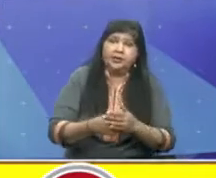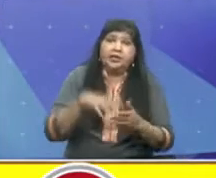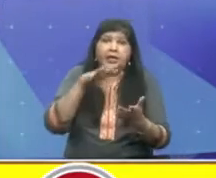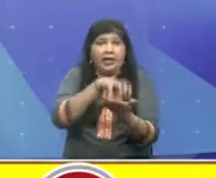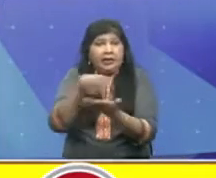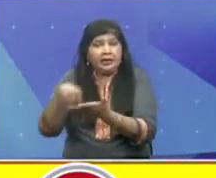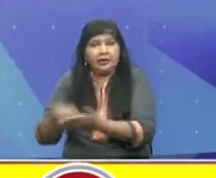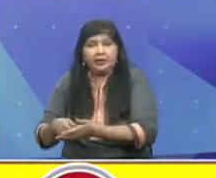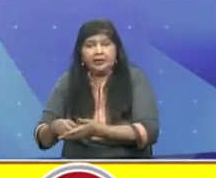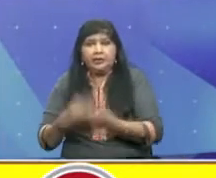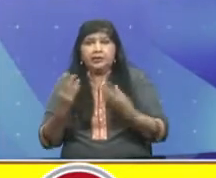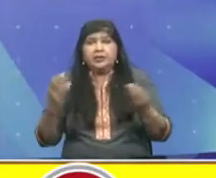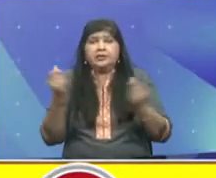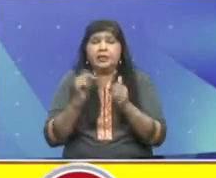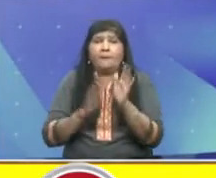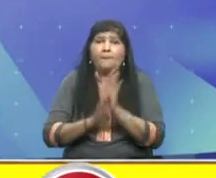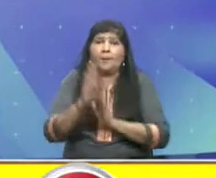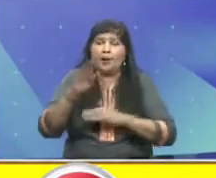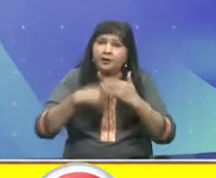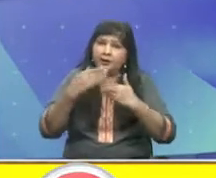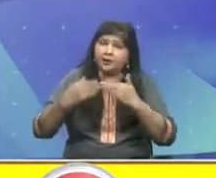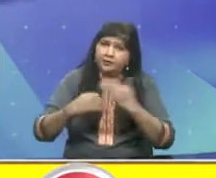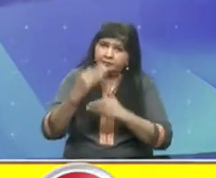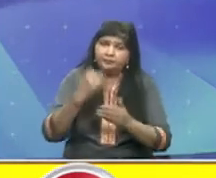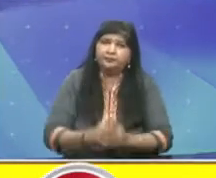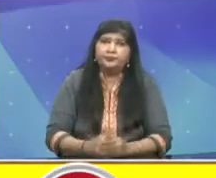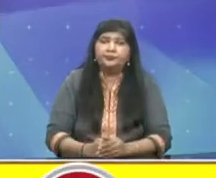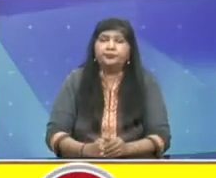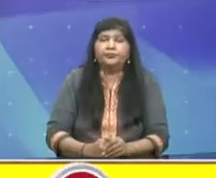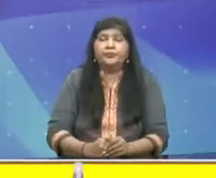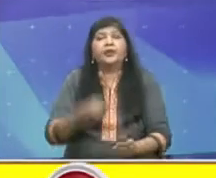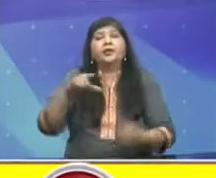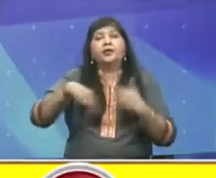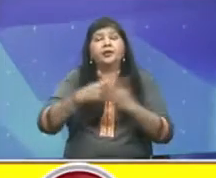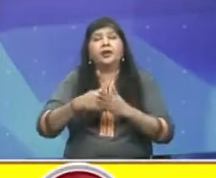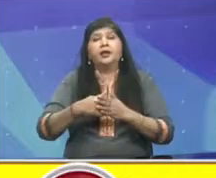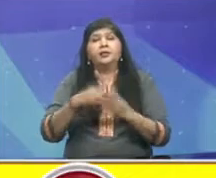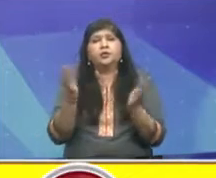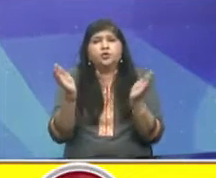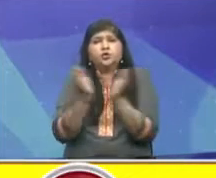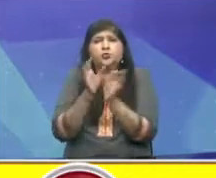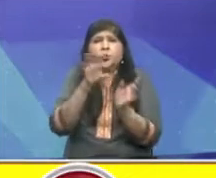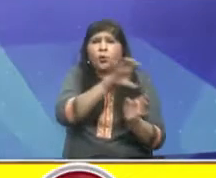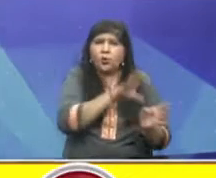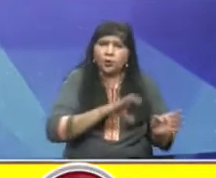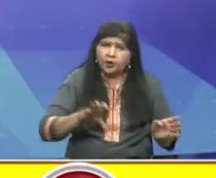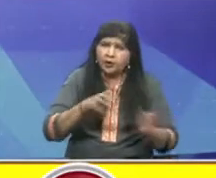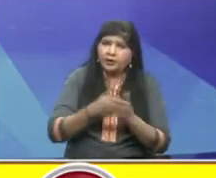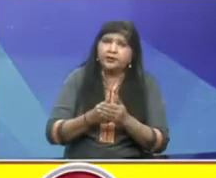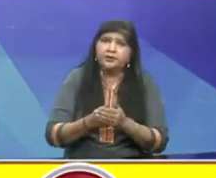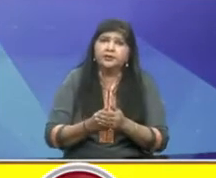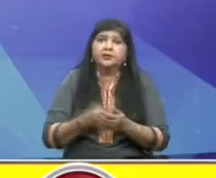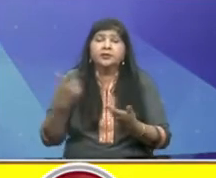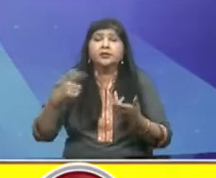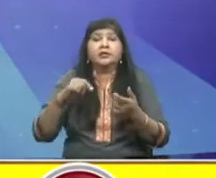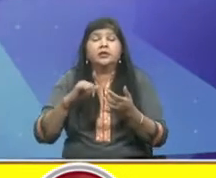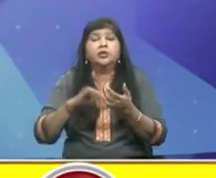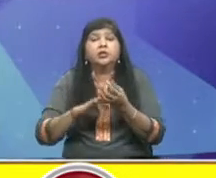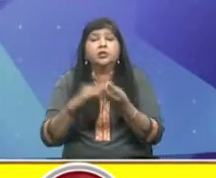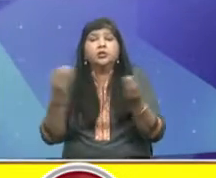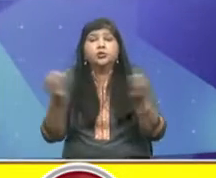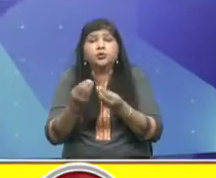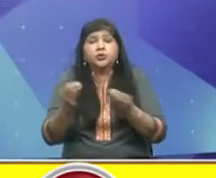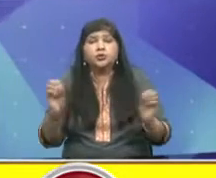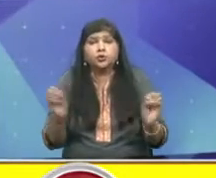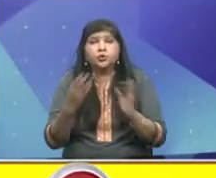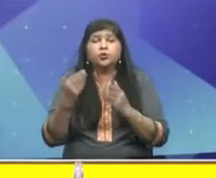क्षेत्र बहुत तेज रफ्तार से आगे बढ़ रहा है। यहाँ तक कि देश के छोटे छोटे शहरों में भी स्टार्टअप की पहुंच